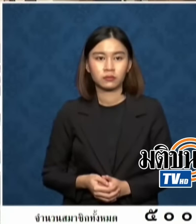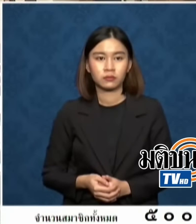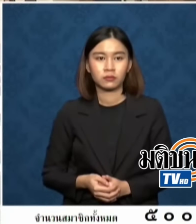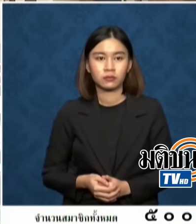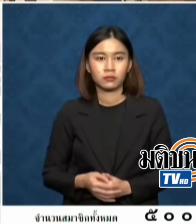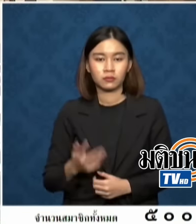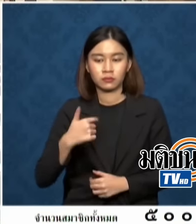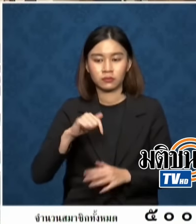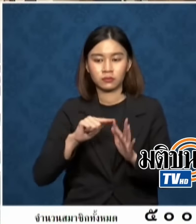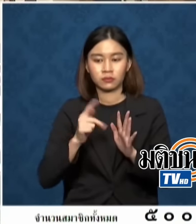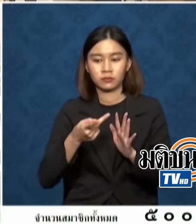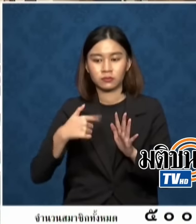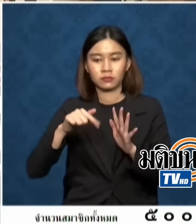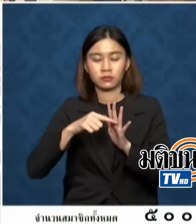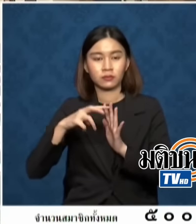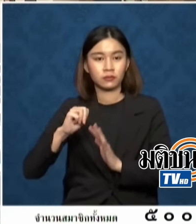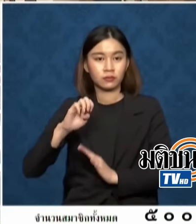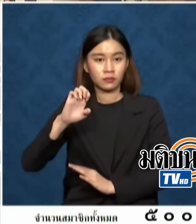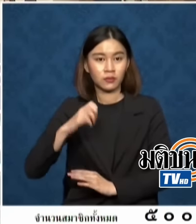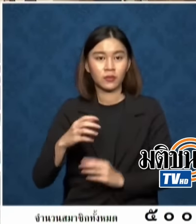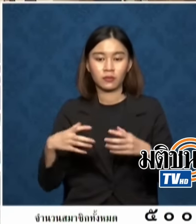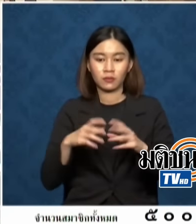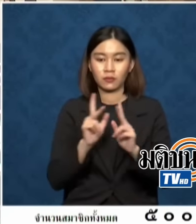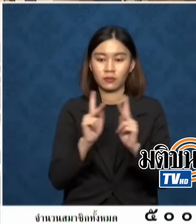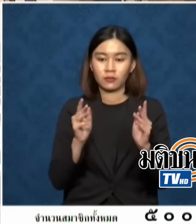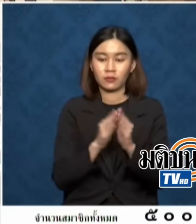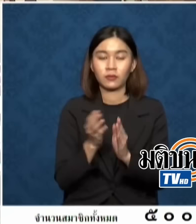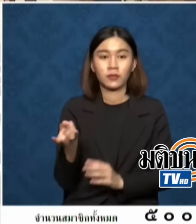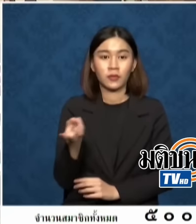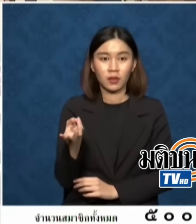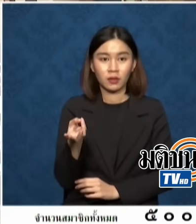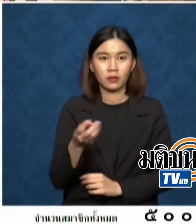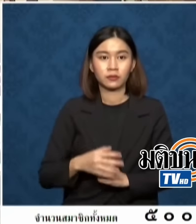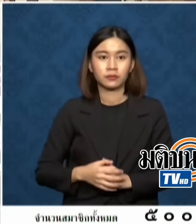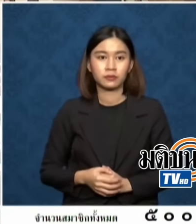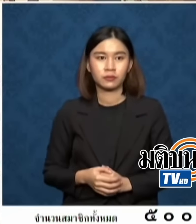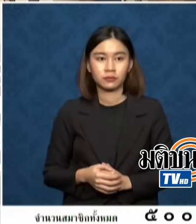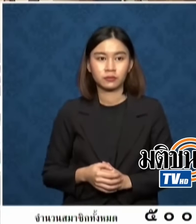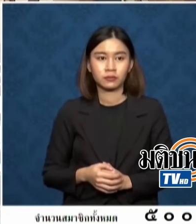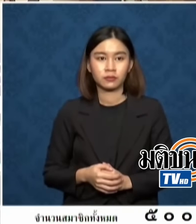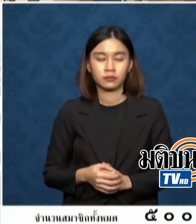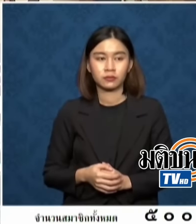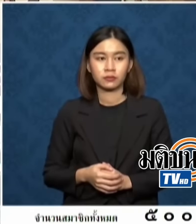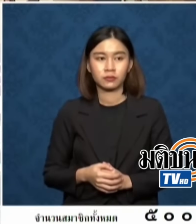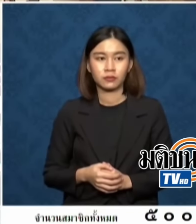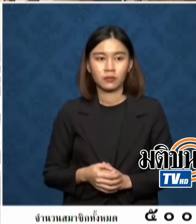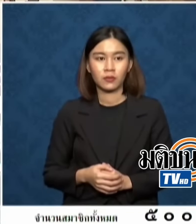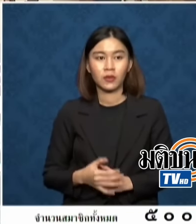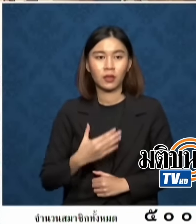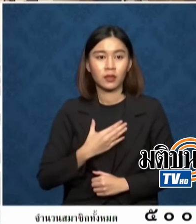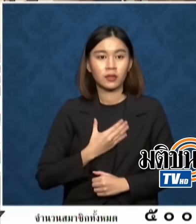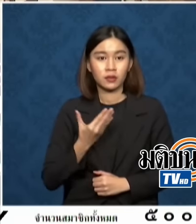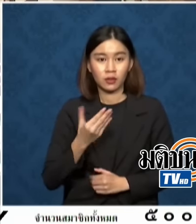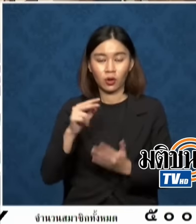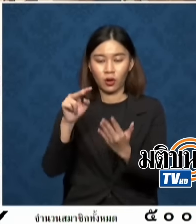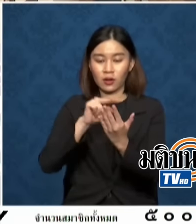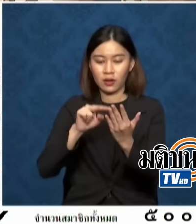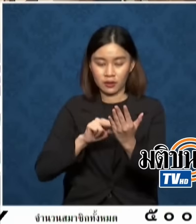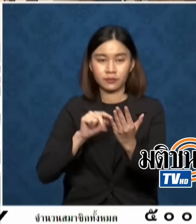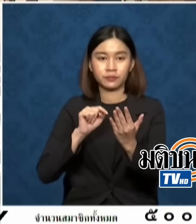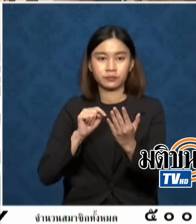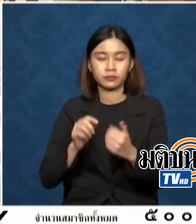ภาคภูมิพัฒนวงศ์ปานันท์ค่ะกรรมธิการเสียงข้างน้อย Minority ดิฉันขออนุญาตอ่านนะค